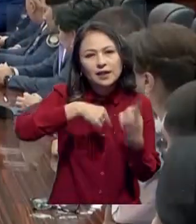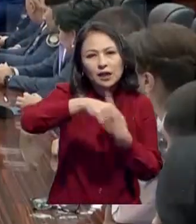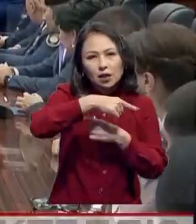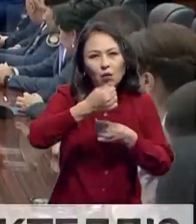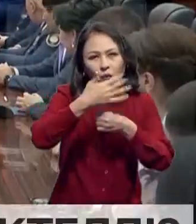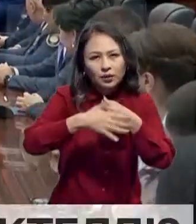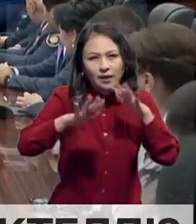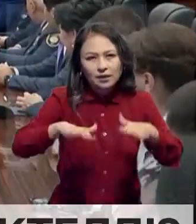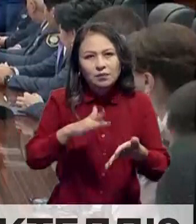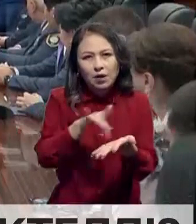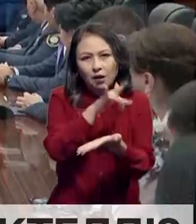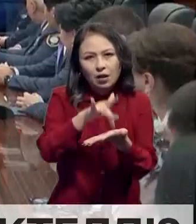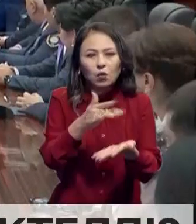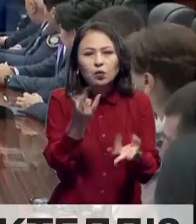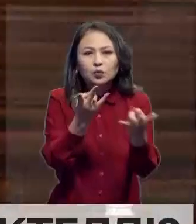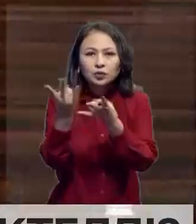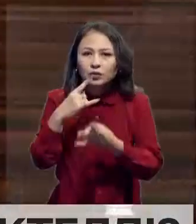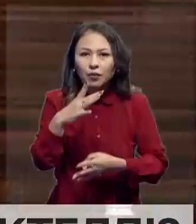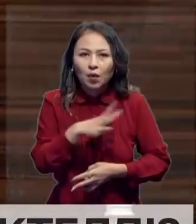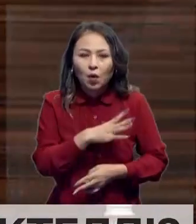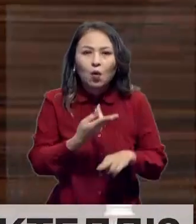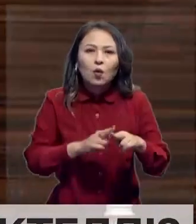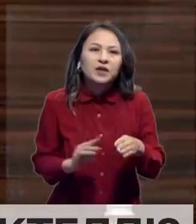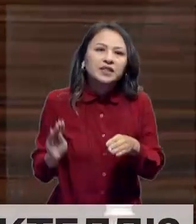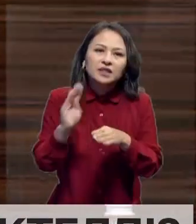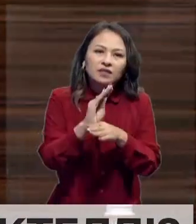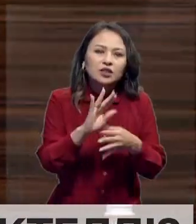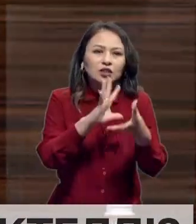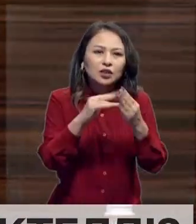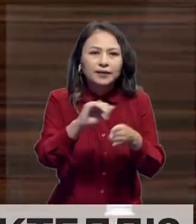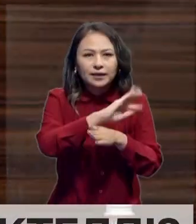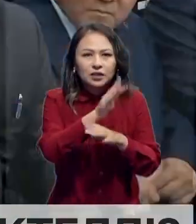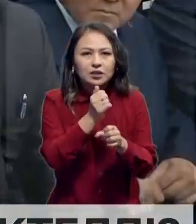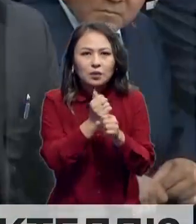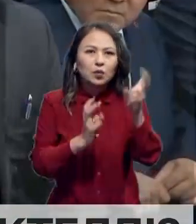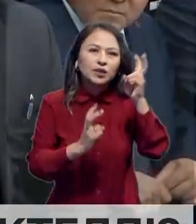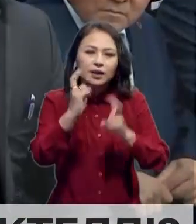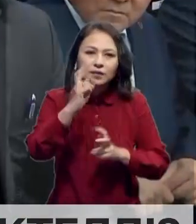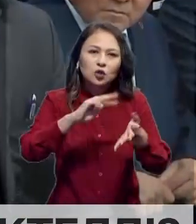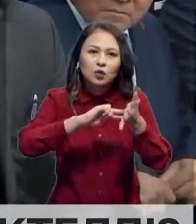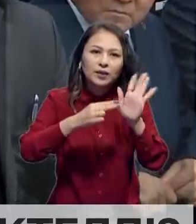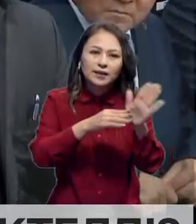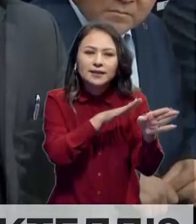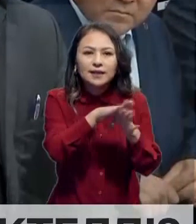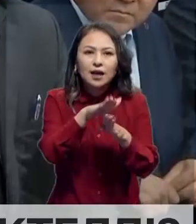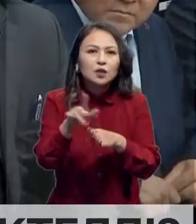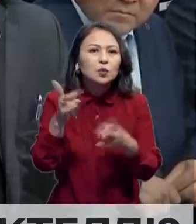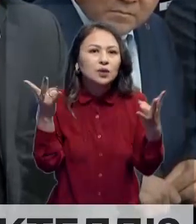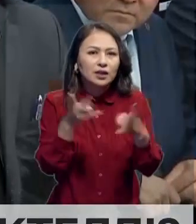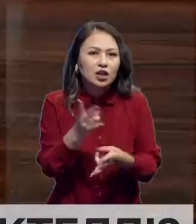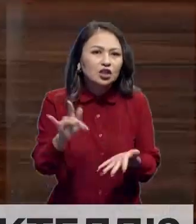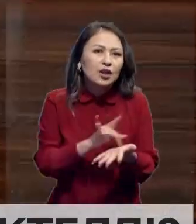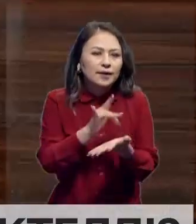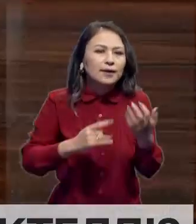және іскерлік ортасы бар қала болуға тиіс екенін айтты. Ол үшін инвесторларға жағдай жасап, өнеркәсіптік жобаларды іске асыру